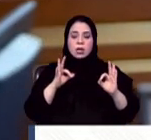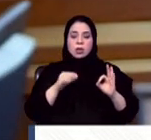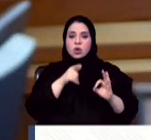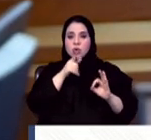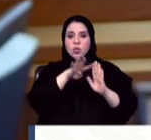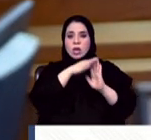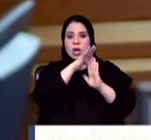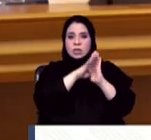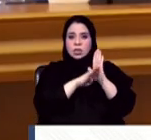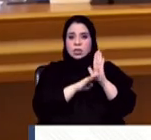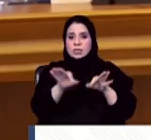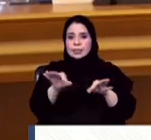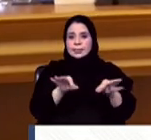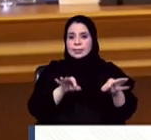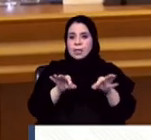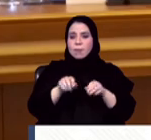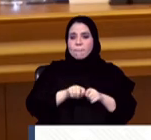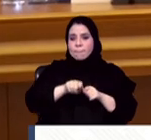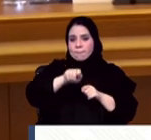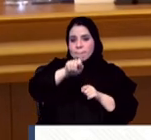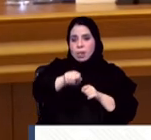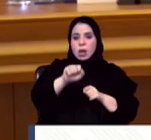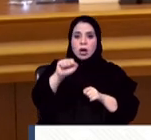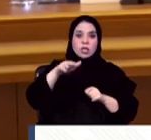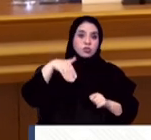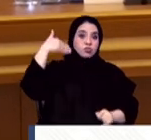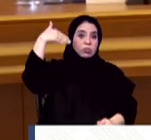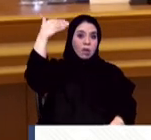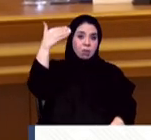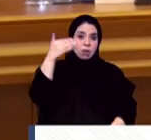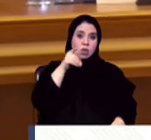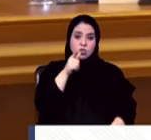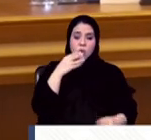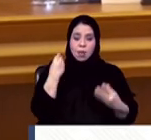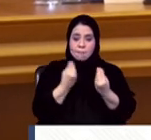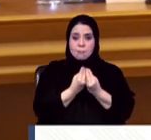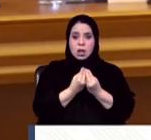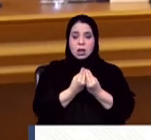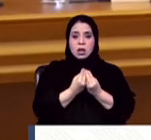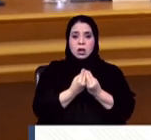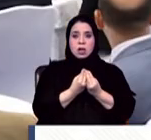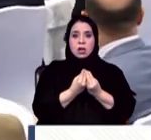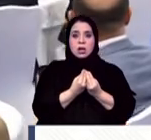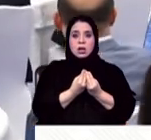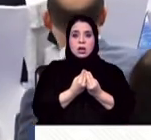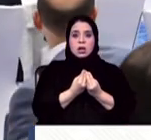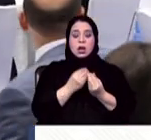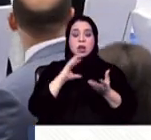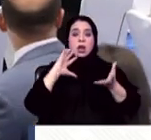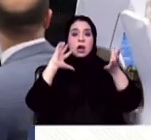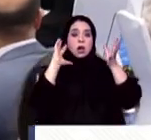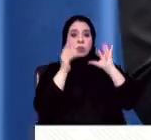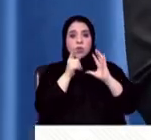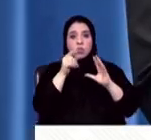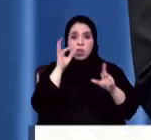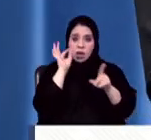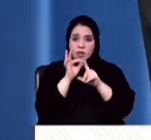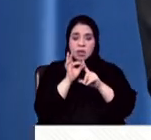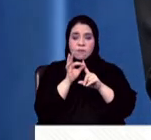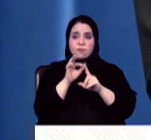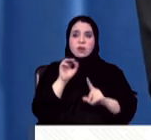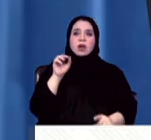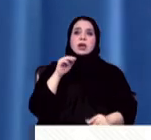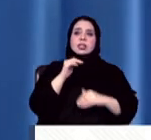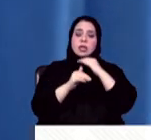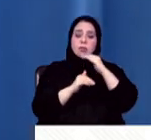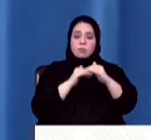خططها واستراتيجياتها الوطنيه المستقبليه مع المبادئ العالميه الطامحه لتحقيق اهداف التنميه